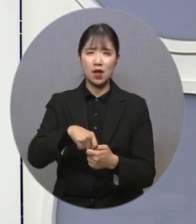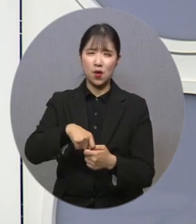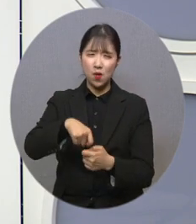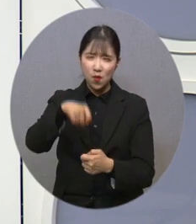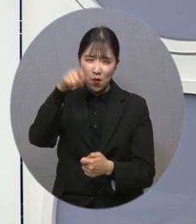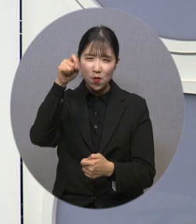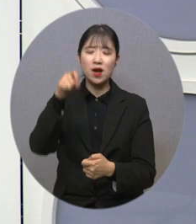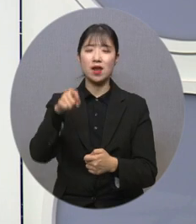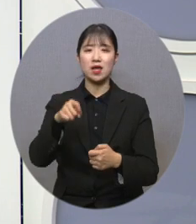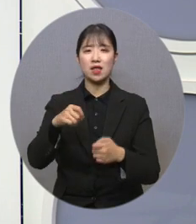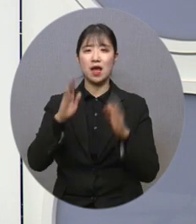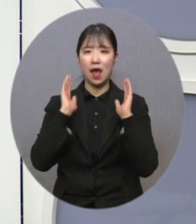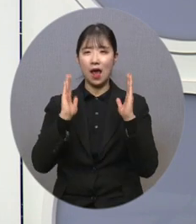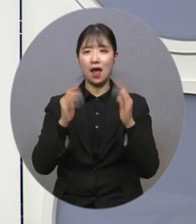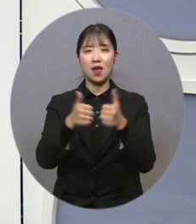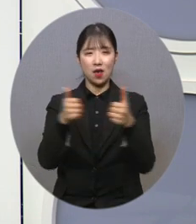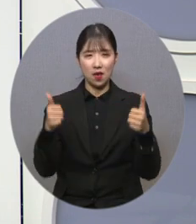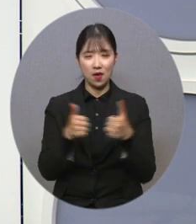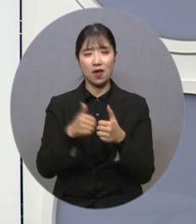오래된 권위 있는 학회인